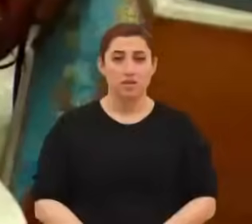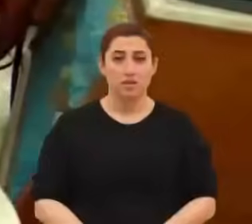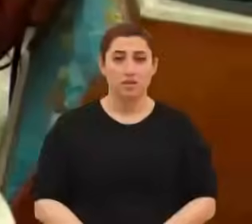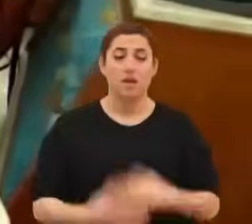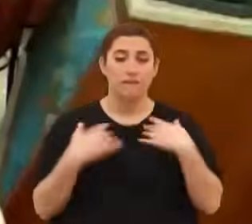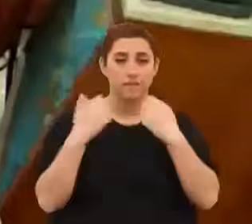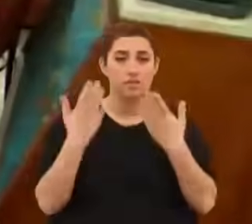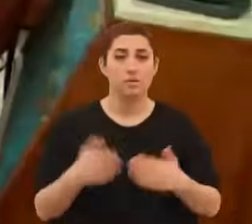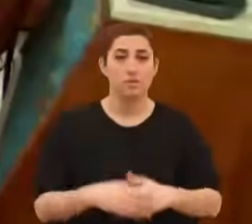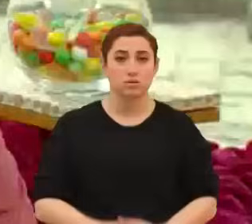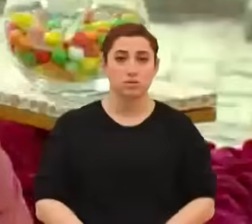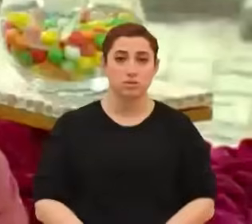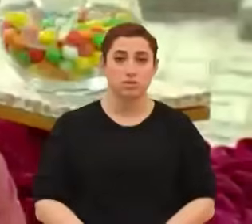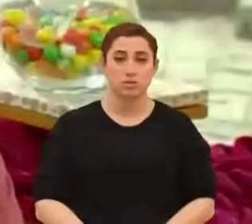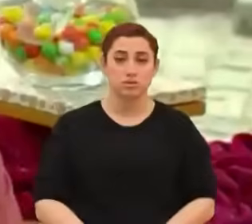Afiyet olsun.